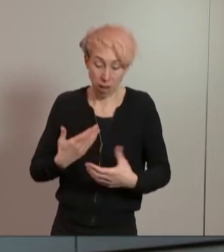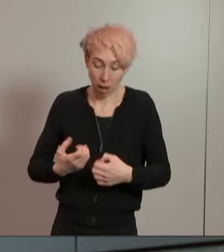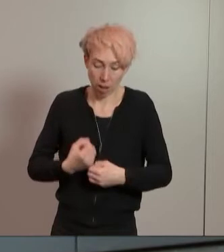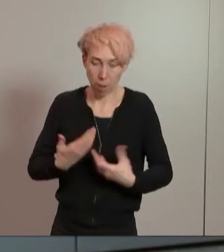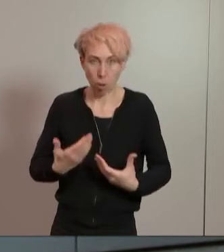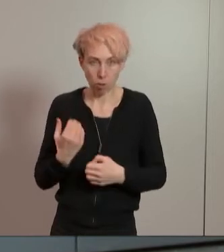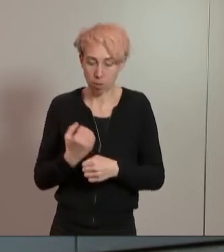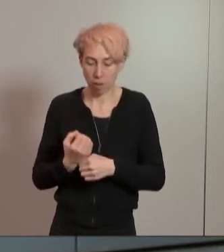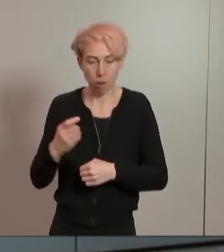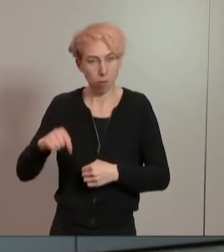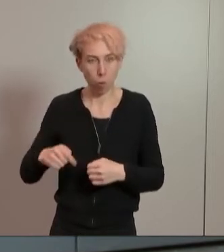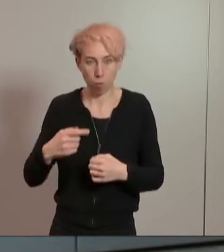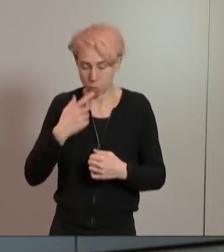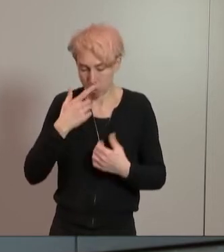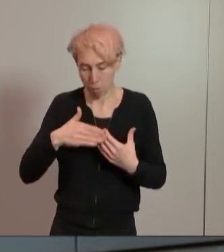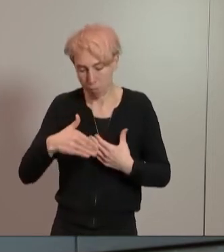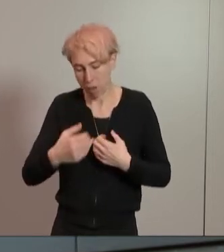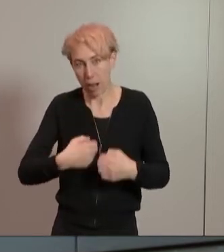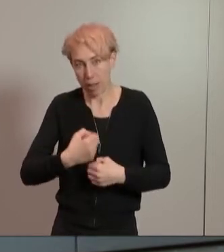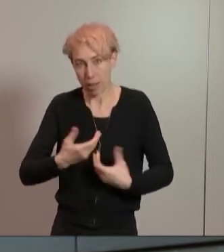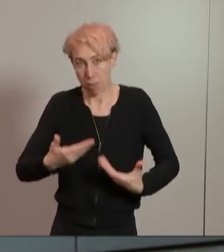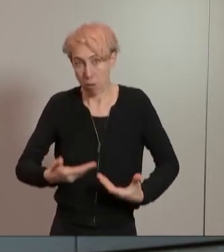Donc je pense qu'on aura des éléments au cours de l'année.